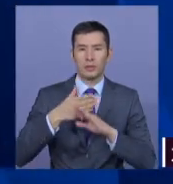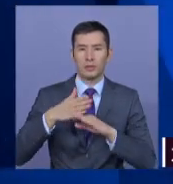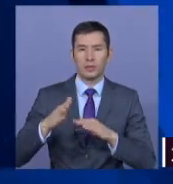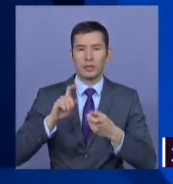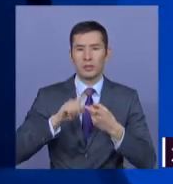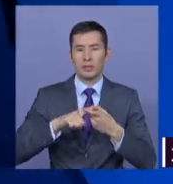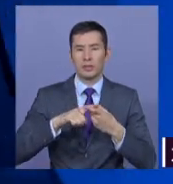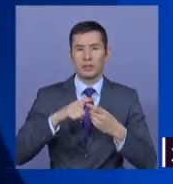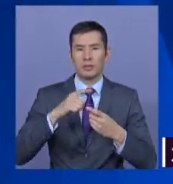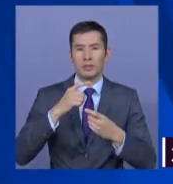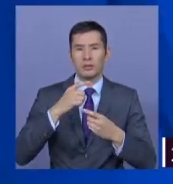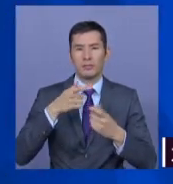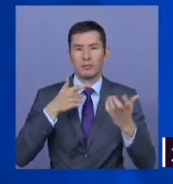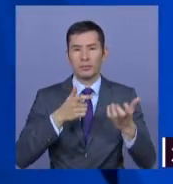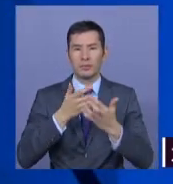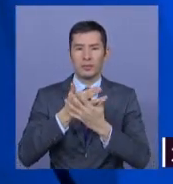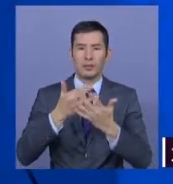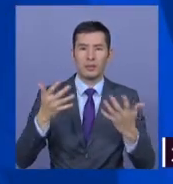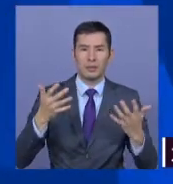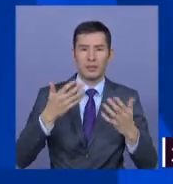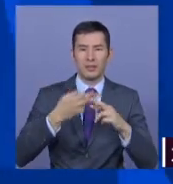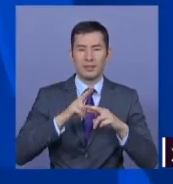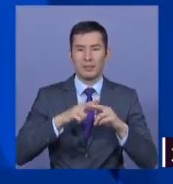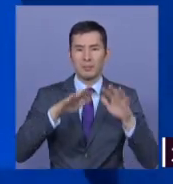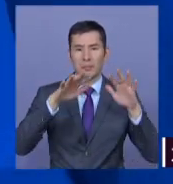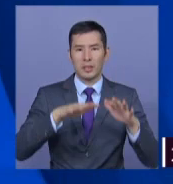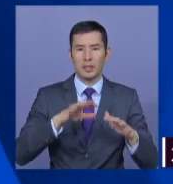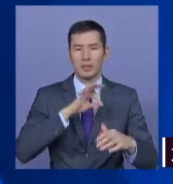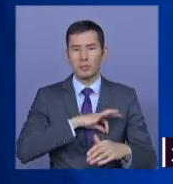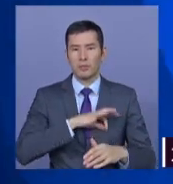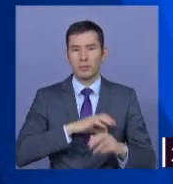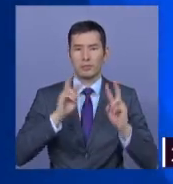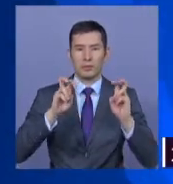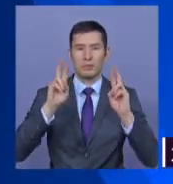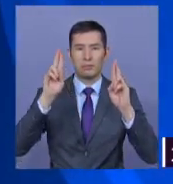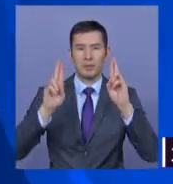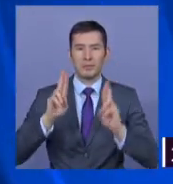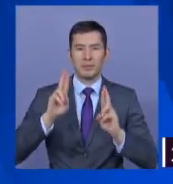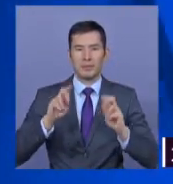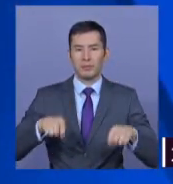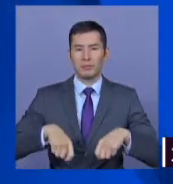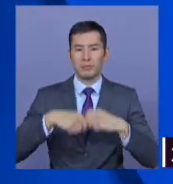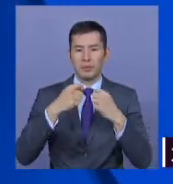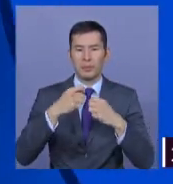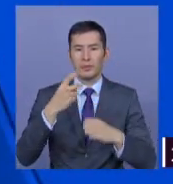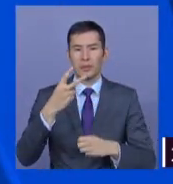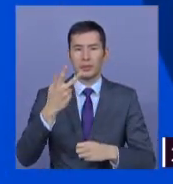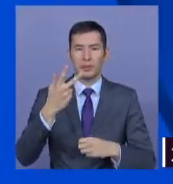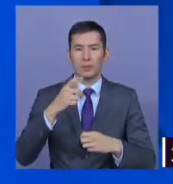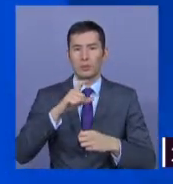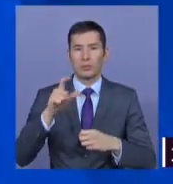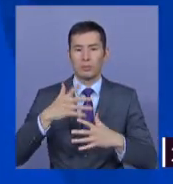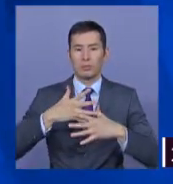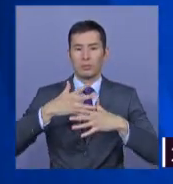қаруды, сондай-ақ өзгелерге қауіп төндіретін заттар мен оларды қолдану ережелерін бұзу және екі немесе одан да көп адамның өліміне